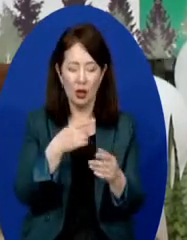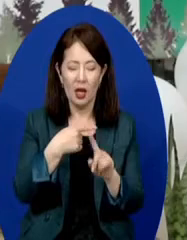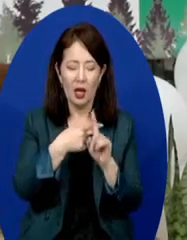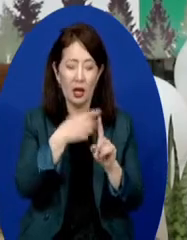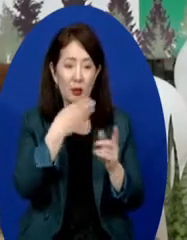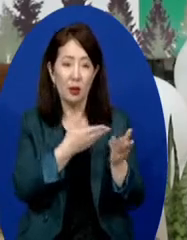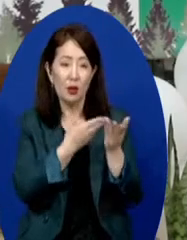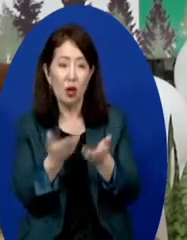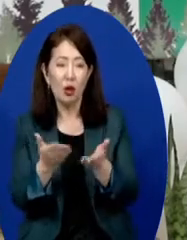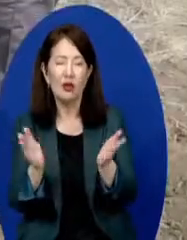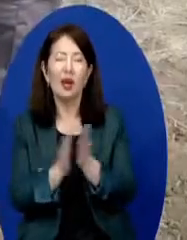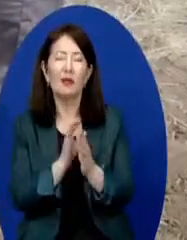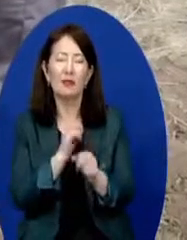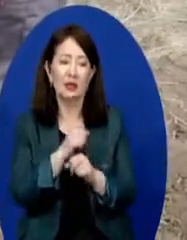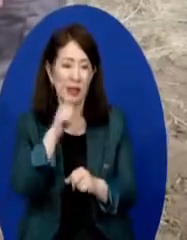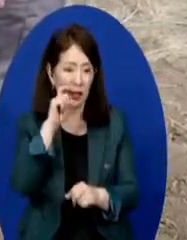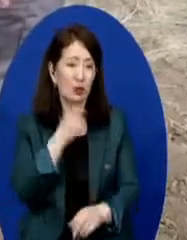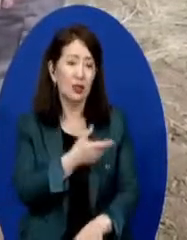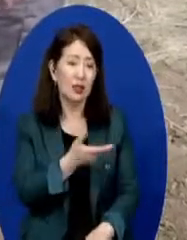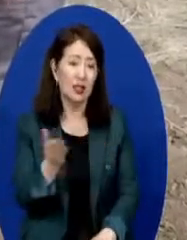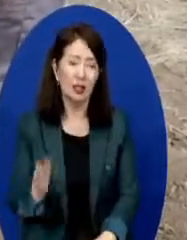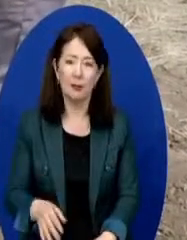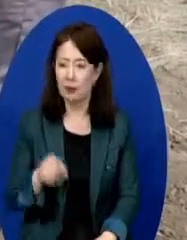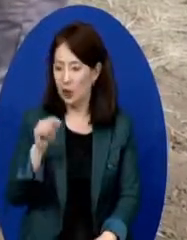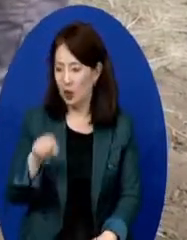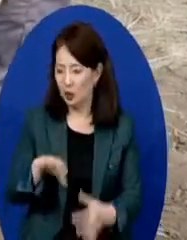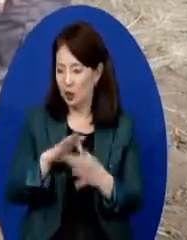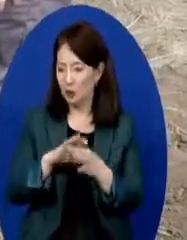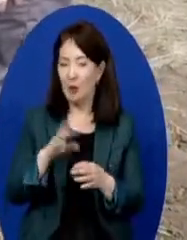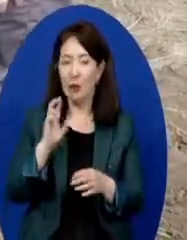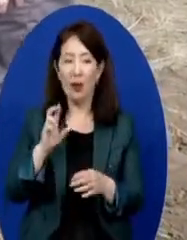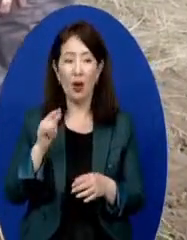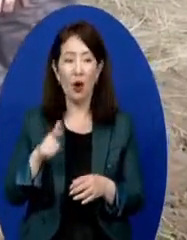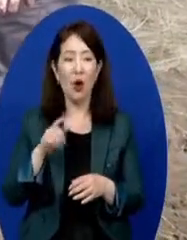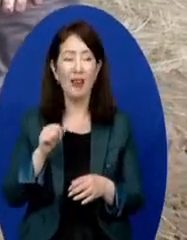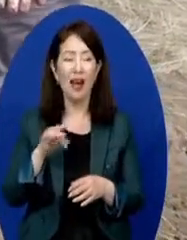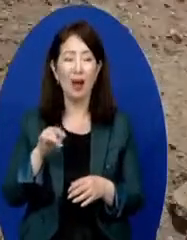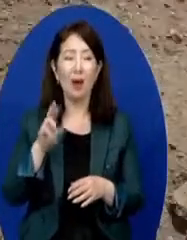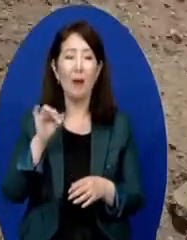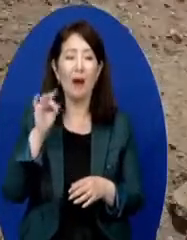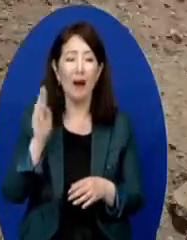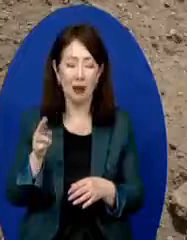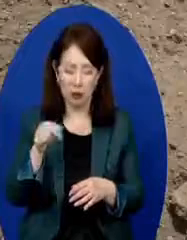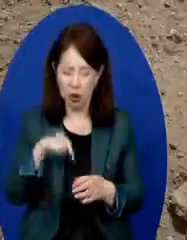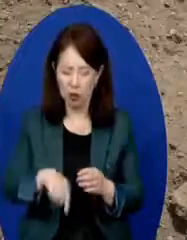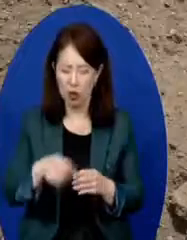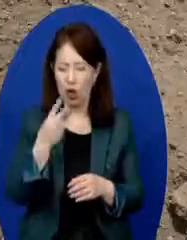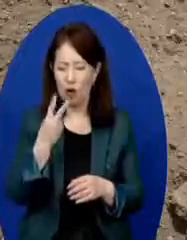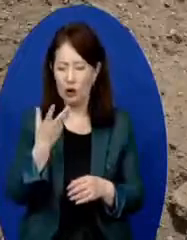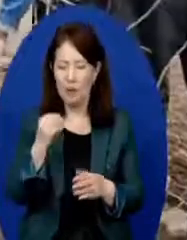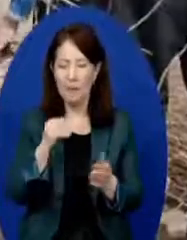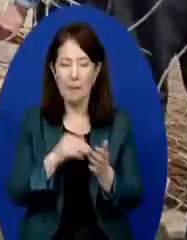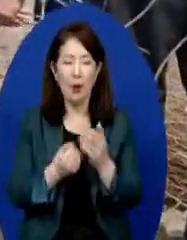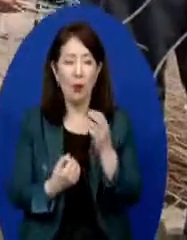өгч чиглэлд сонтож ажилласаа гэж ингэж хүсэж байна. Энэ хүрээнд Баянгол агропаркэд нийт 250 мянган